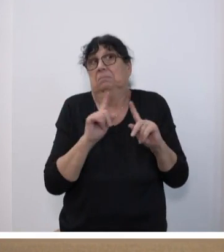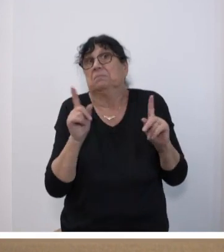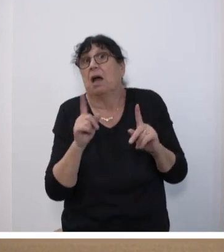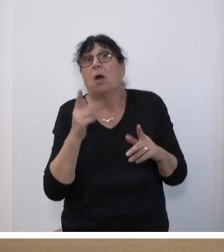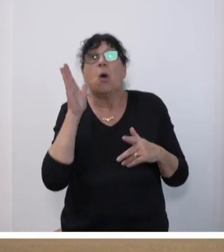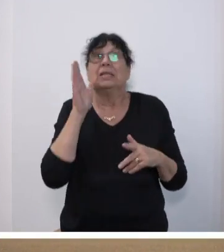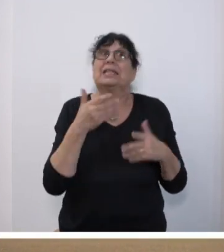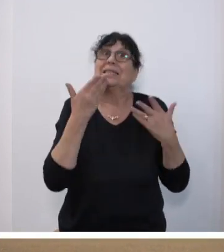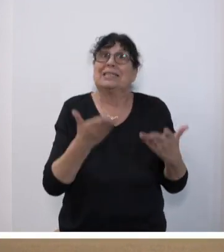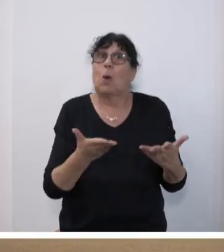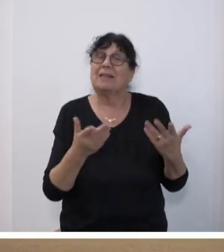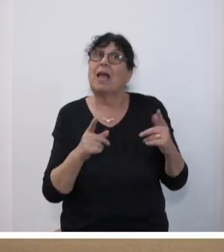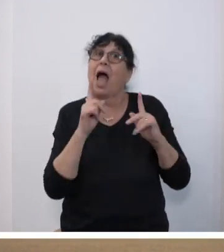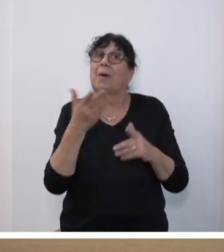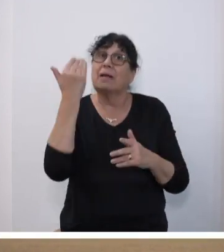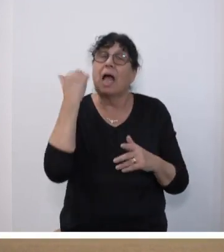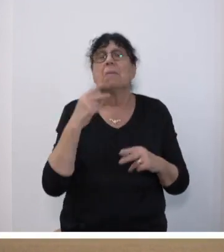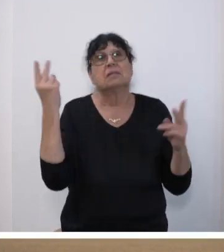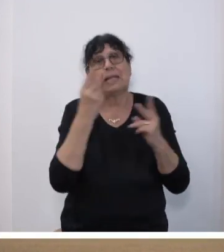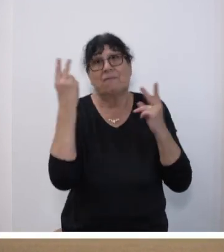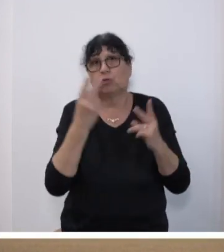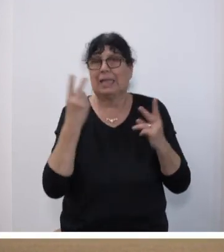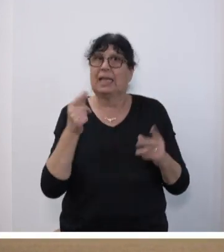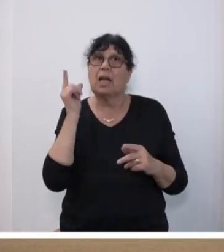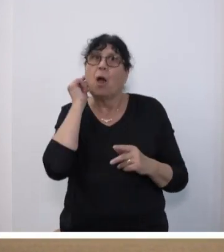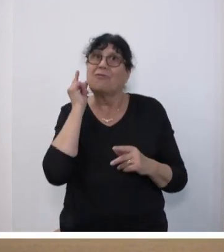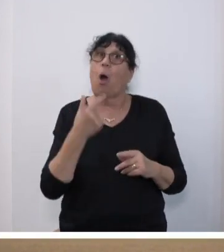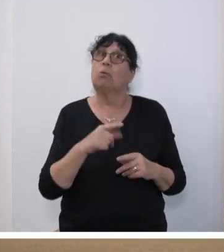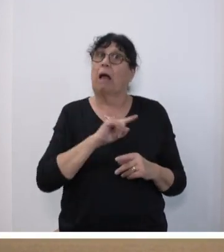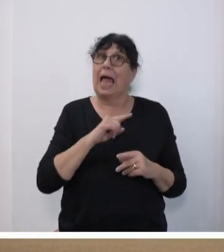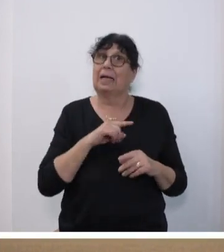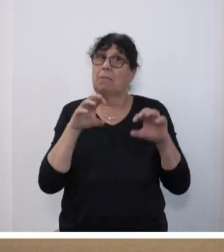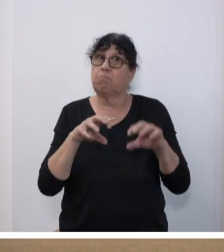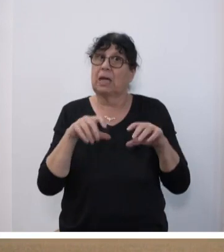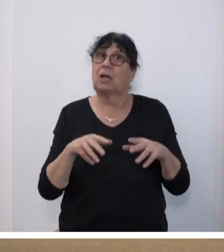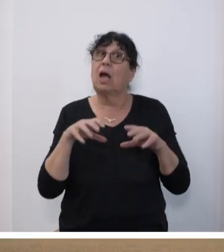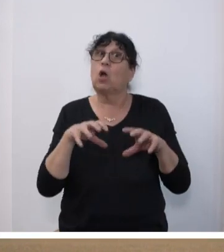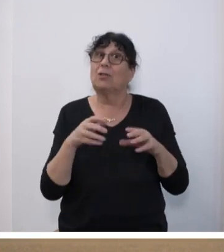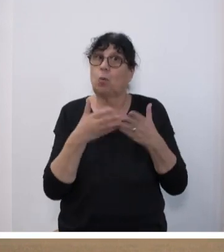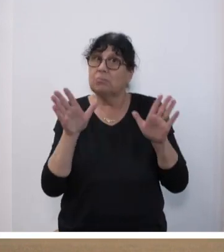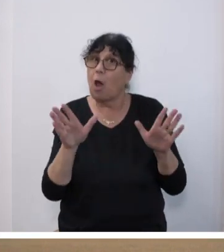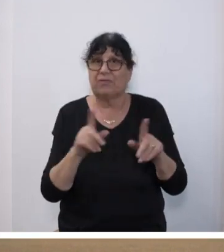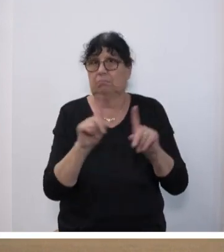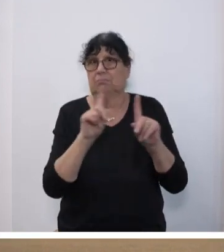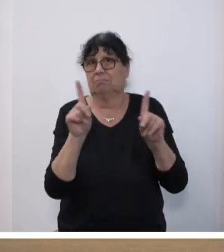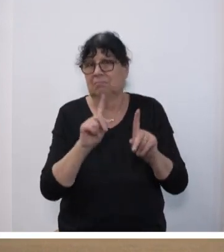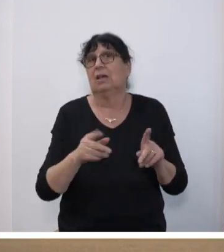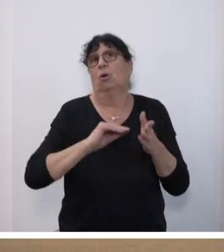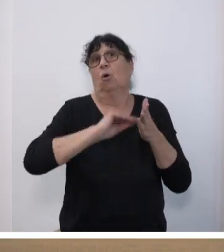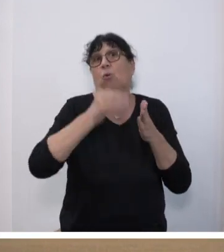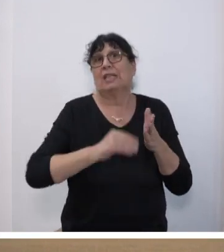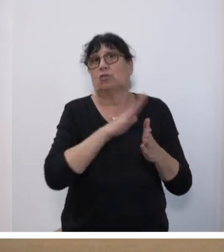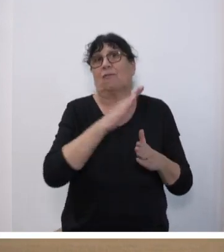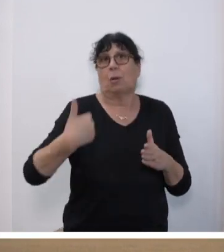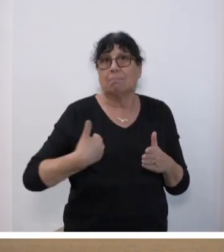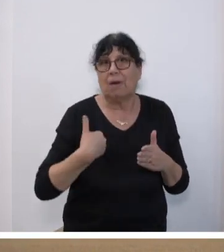gewesen. Denn damals war es selbstverständlich, dass Frauen kein eigenes Bankkonto eröffnen konnten, dass sie die Unterschrift ihres Mannes vorzeigen, um einen